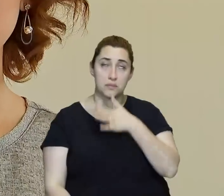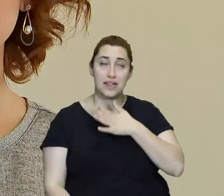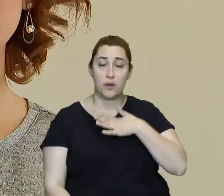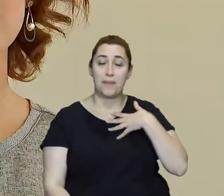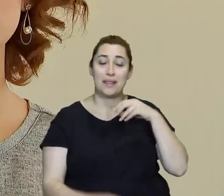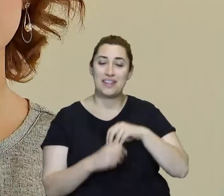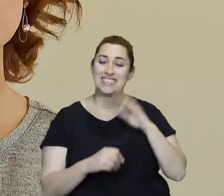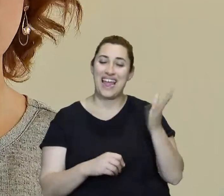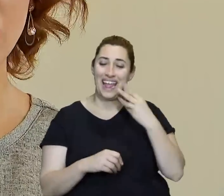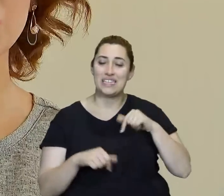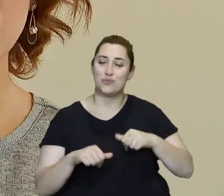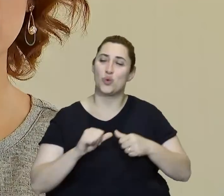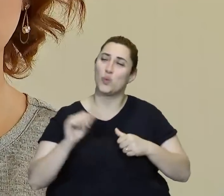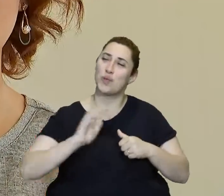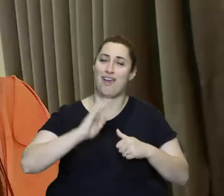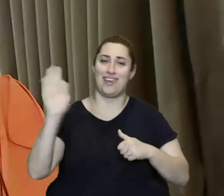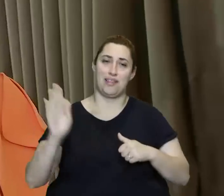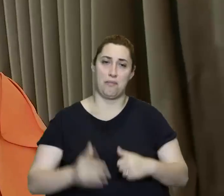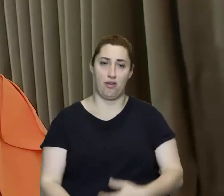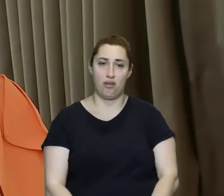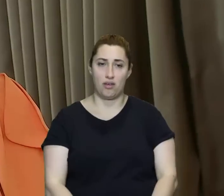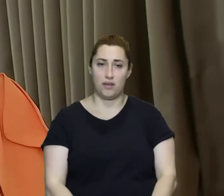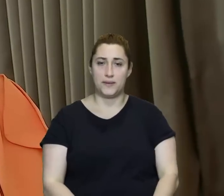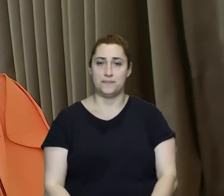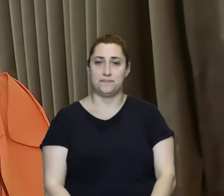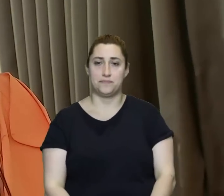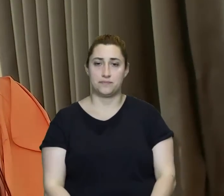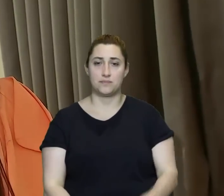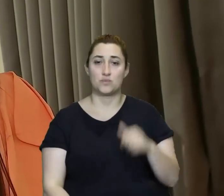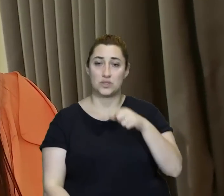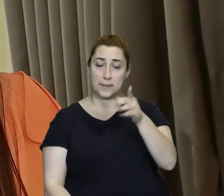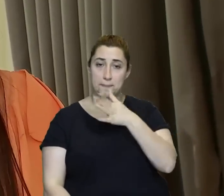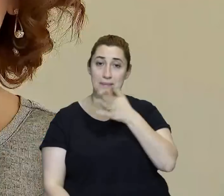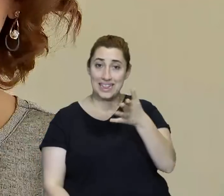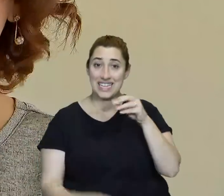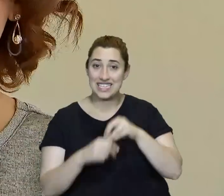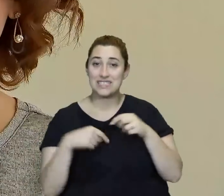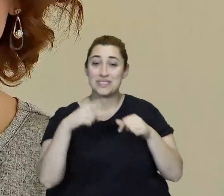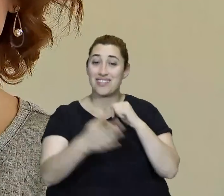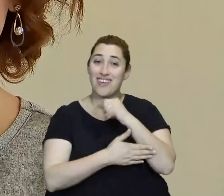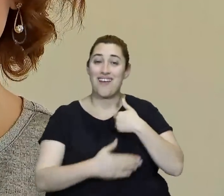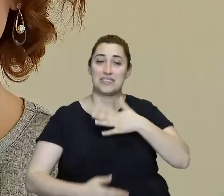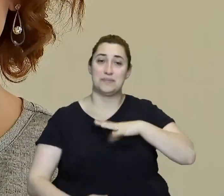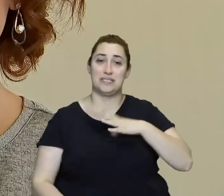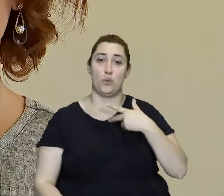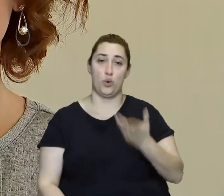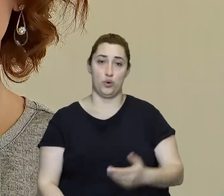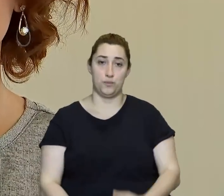Biliyorum, benim için en iyisi buradan uzaklaşmak olacak. Bu durumu sen biliyorsun diye senden yardım